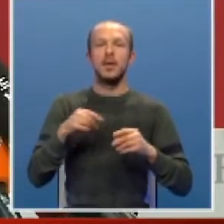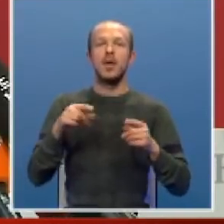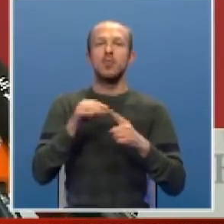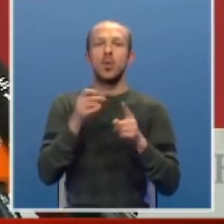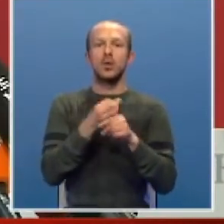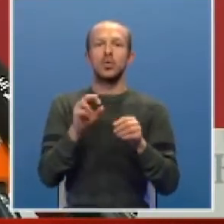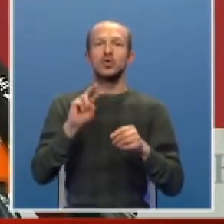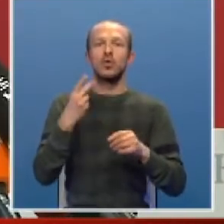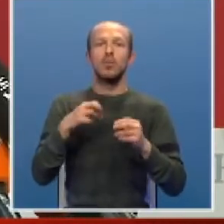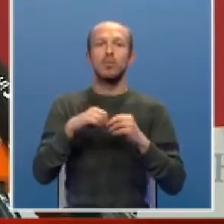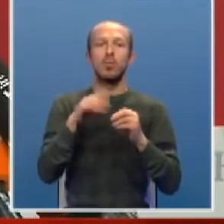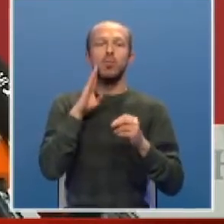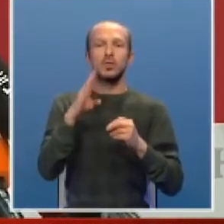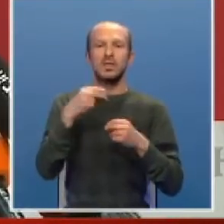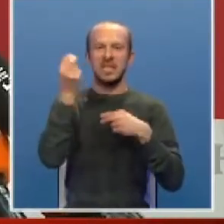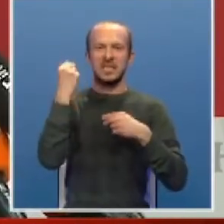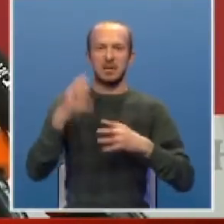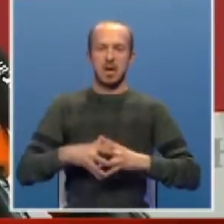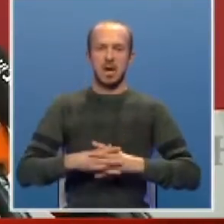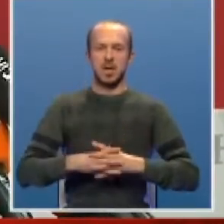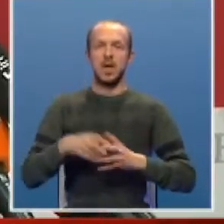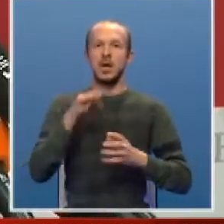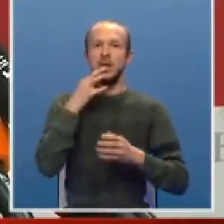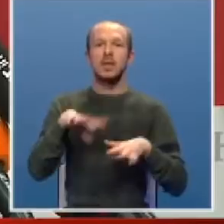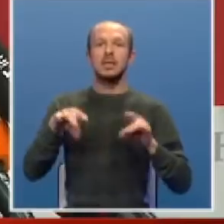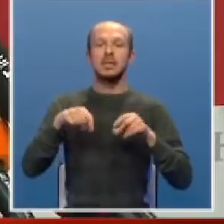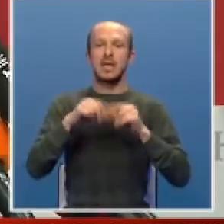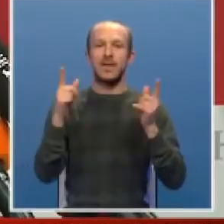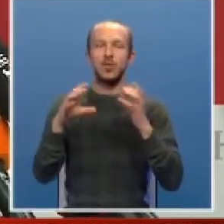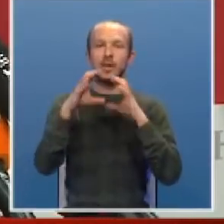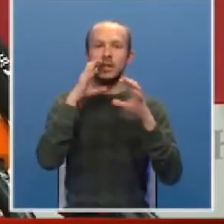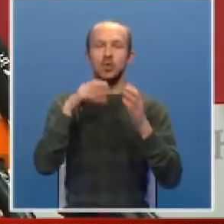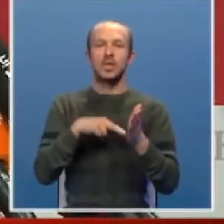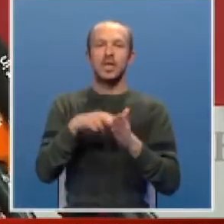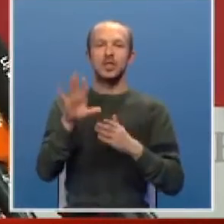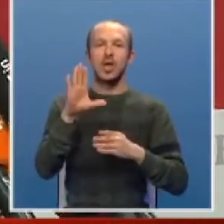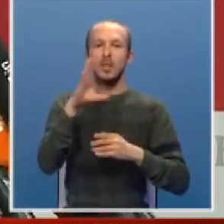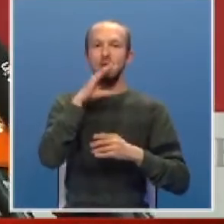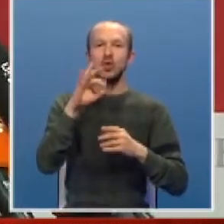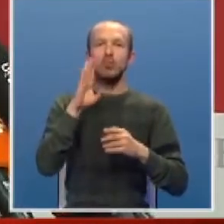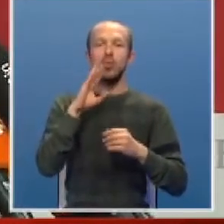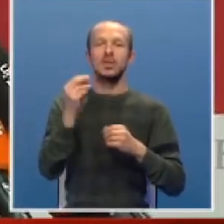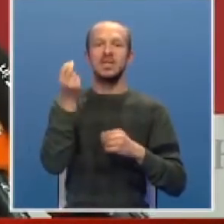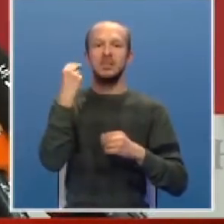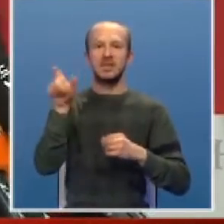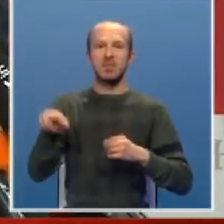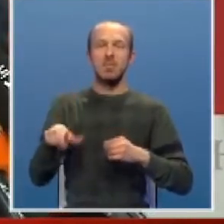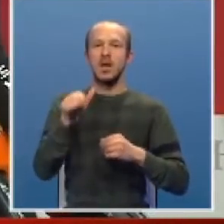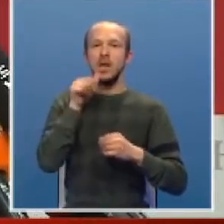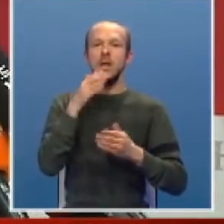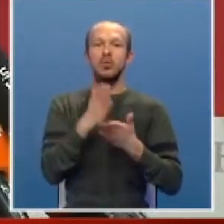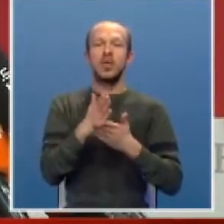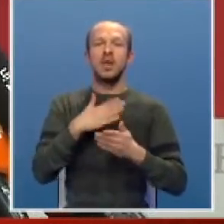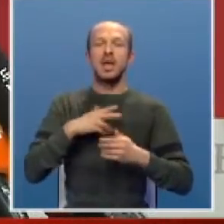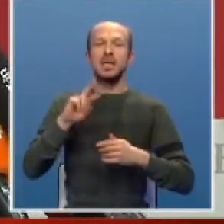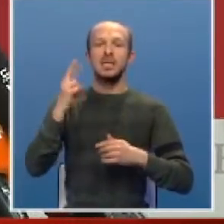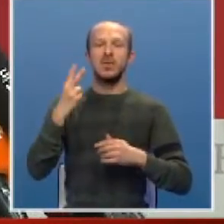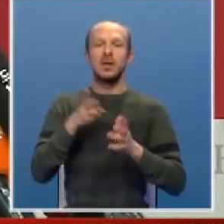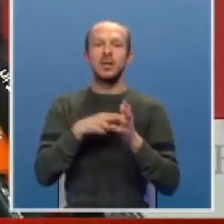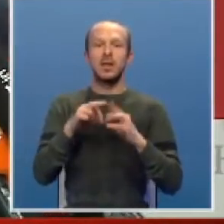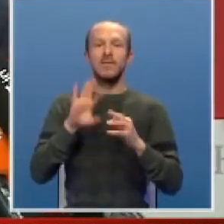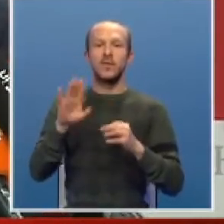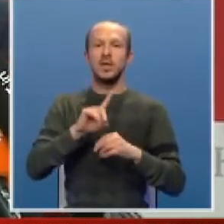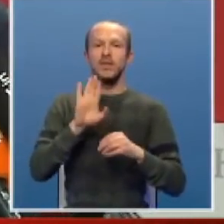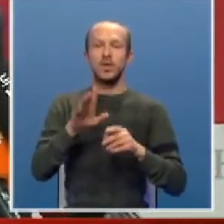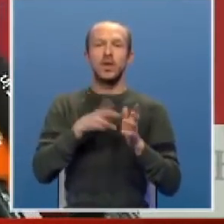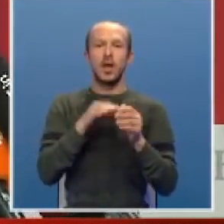nazovu da sam bosanski Srbin. Kad iz javnog diskursa izađe ta priča o bosanskim Srbima i kad budete nazvali, ne vi, nego